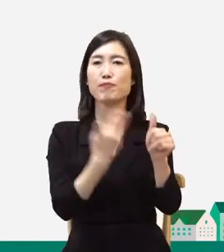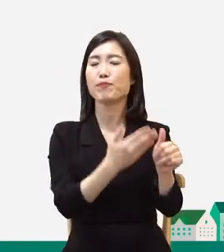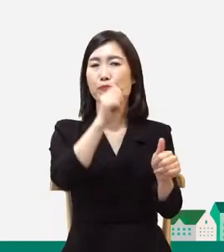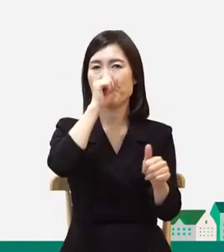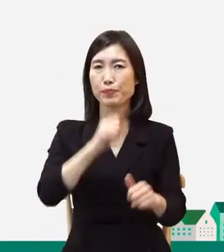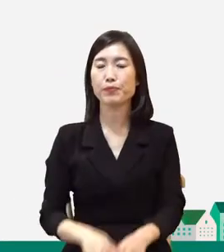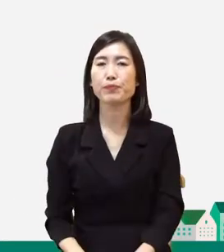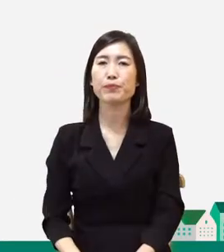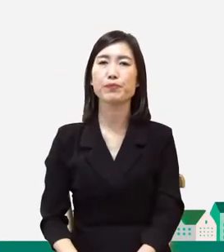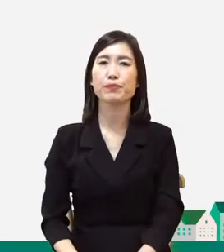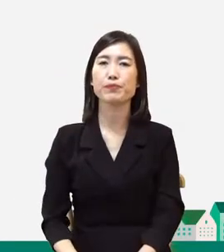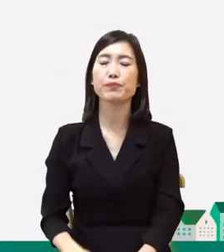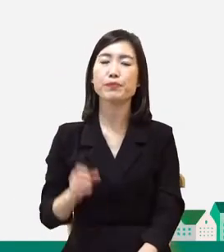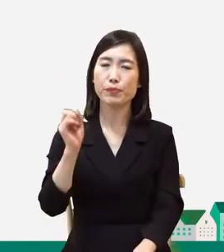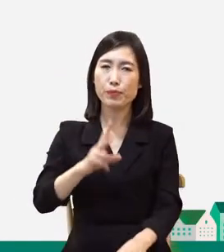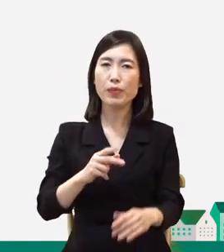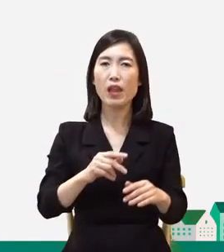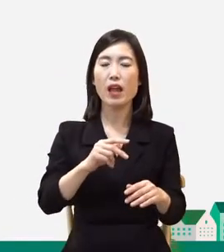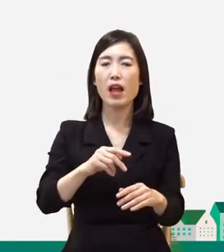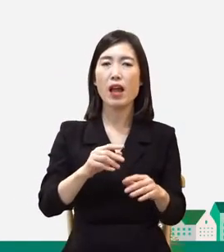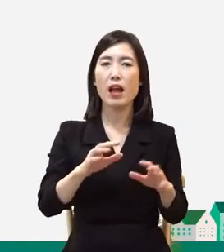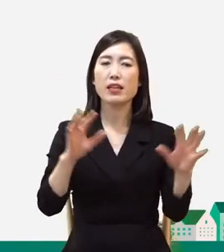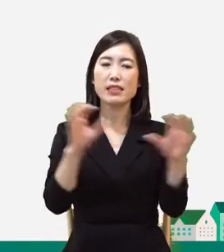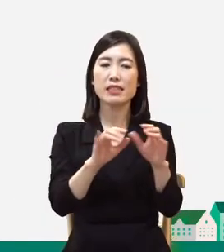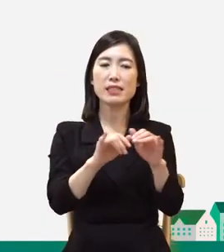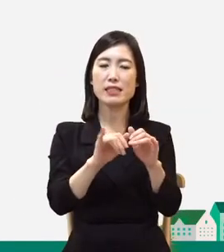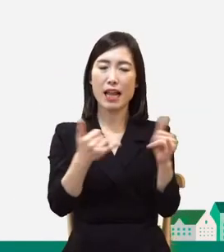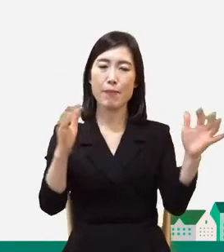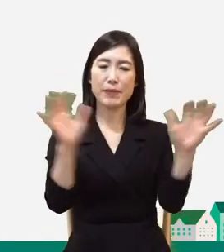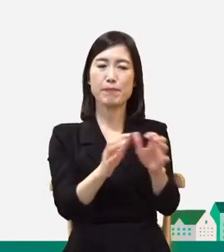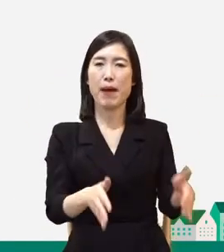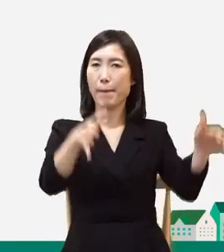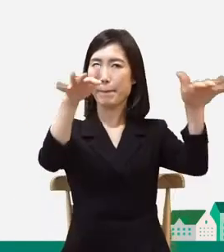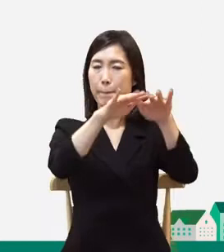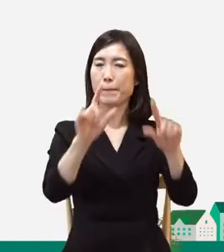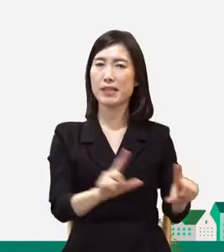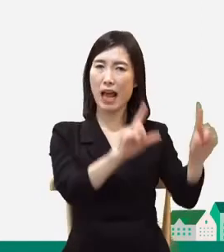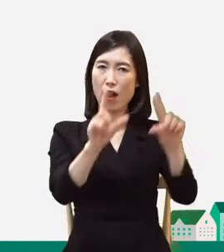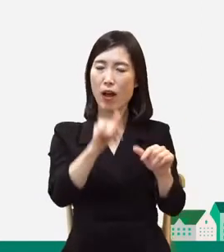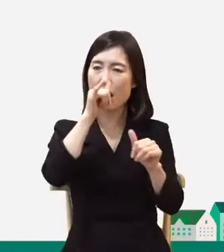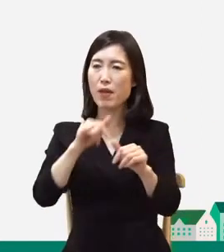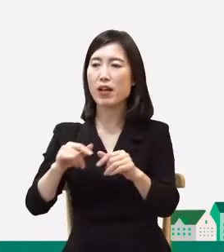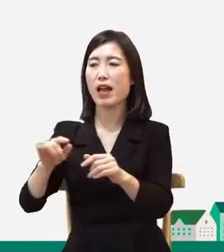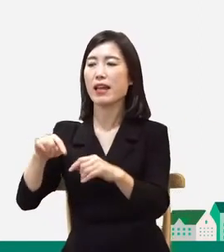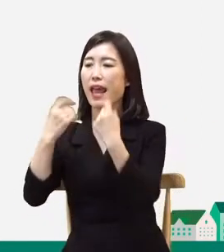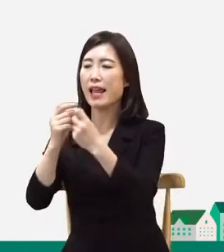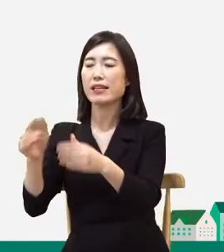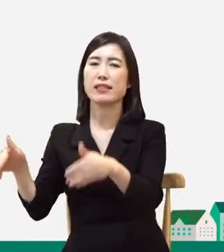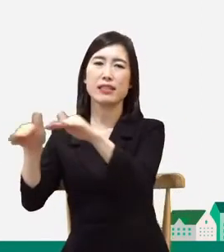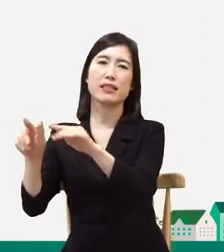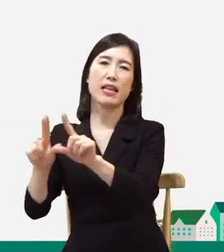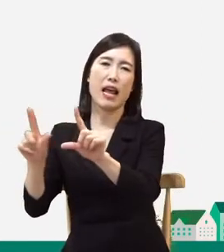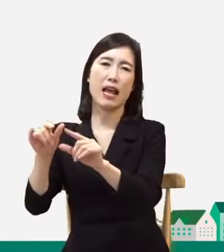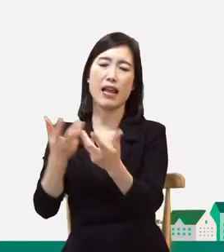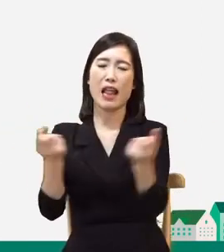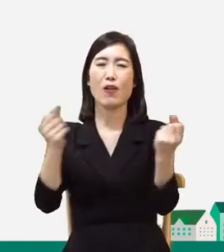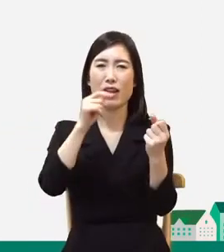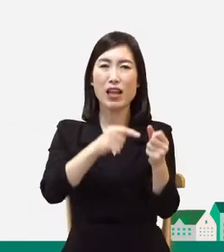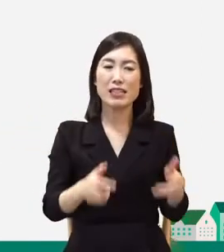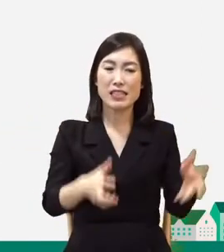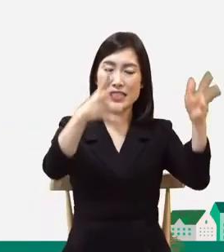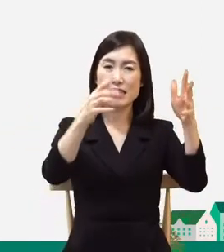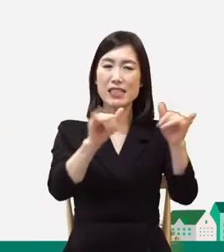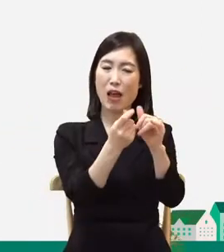집합형 건물과 산재형 건물은 두 분은 다 장단점이 있을 것입니다. 현재 집합형은 시범 사업부터 운영해